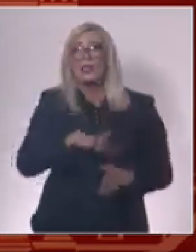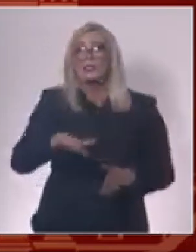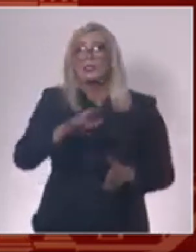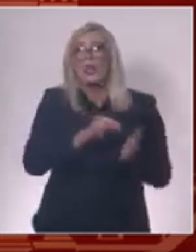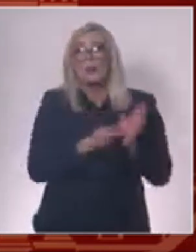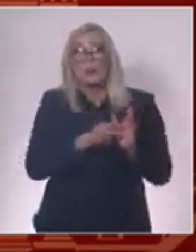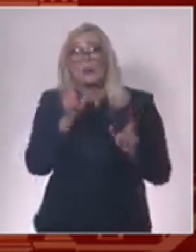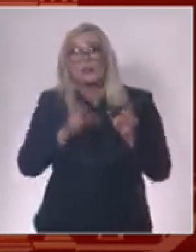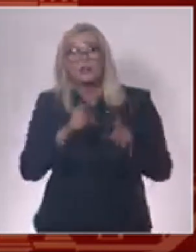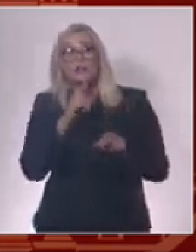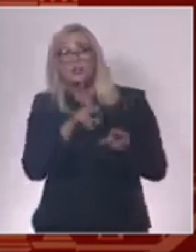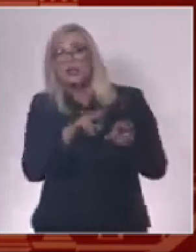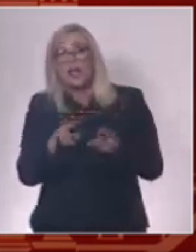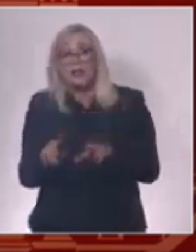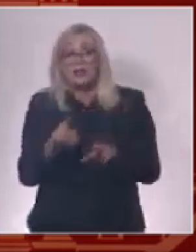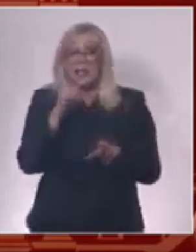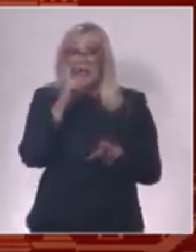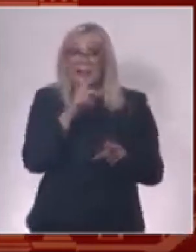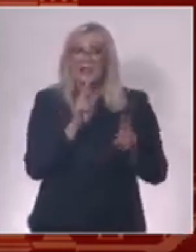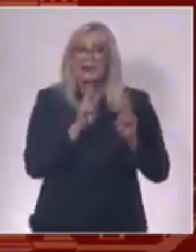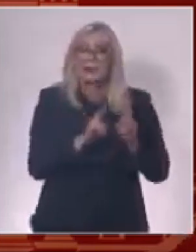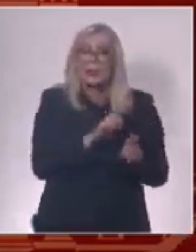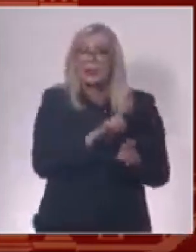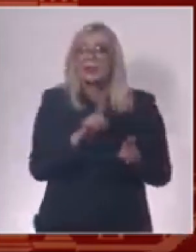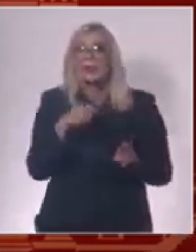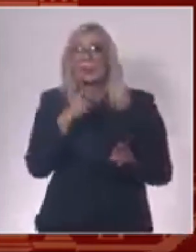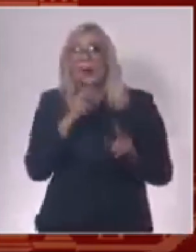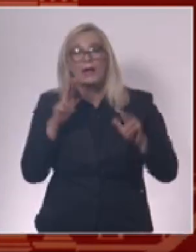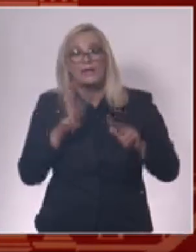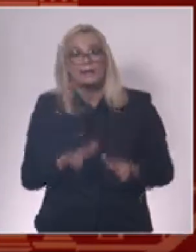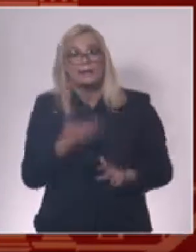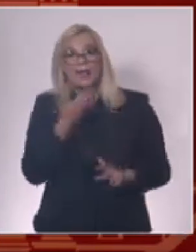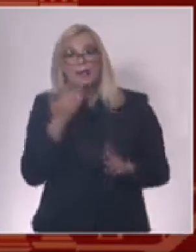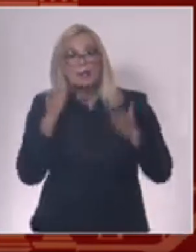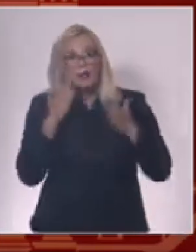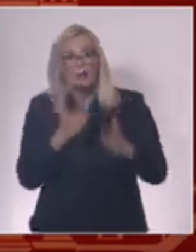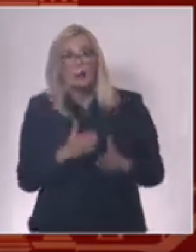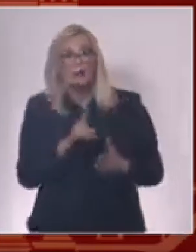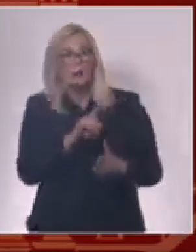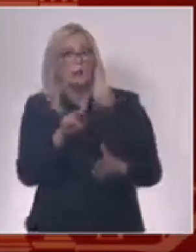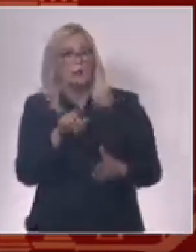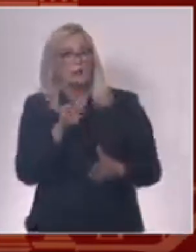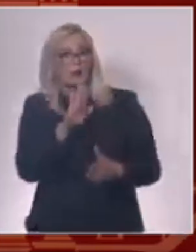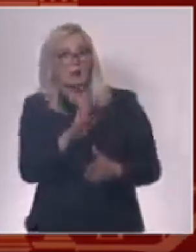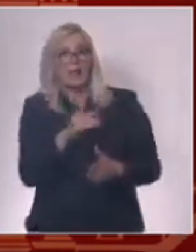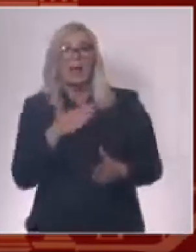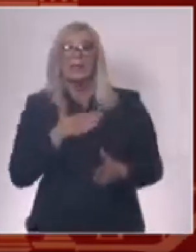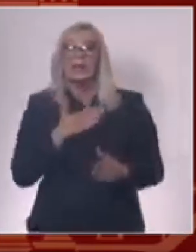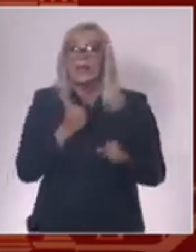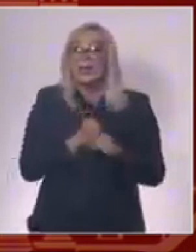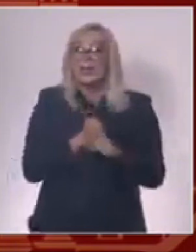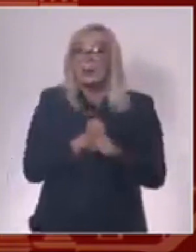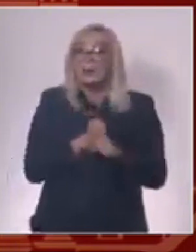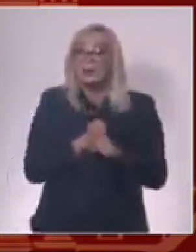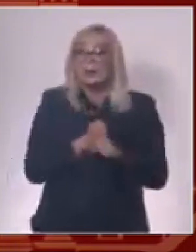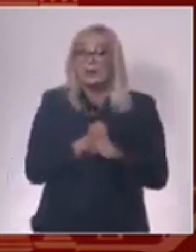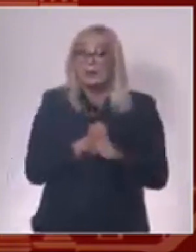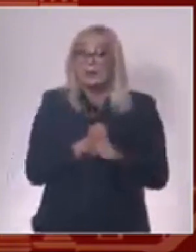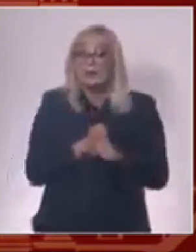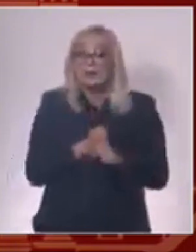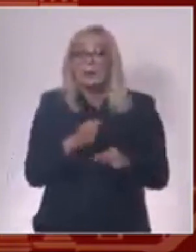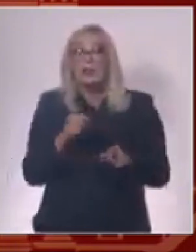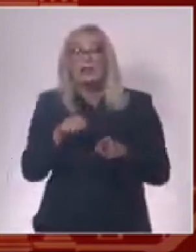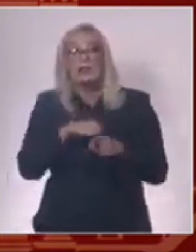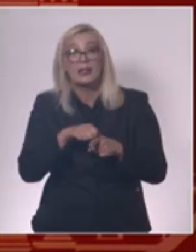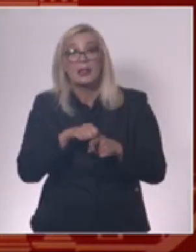политичари се исти, лажат, манипулираат, не ја говорат вистината, немаат доверба ником вас. А ние работиме за да ги залечиме